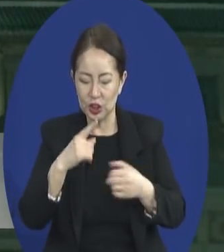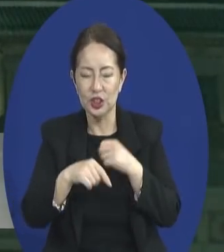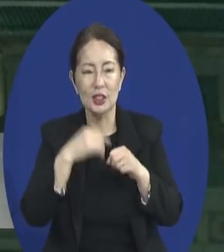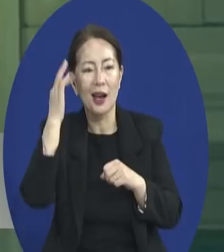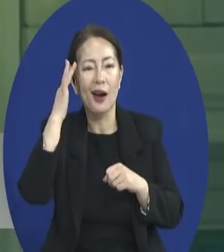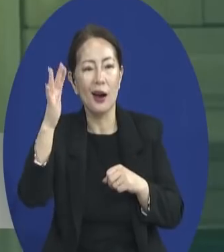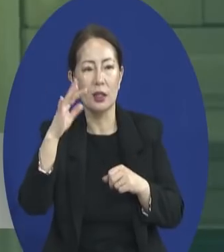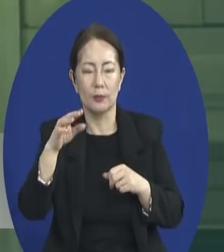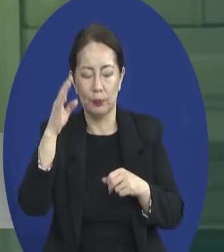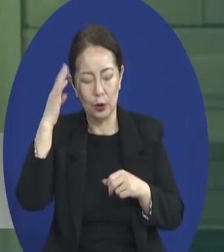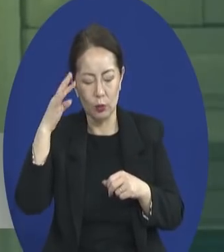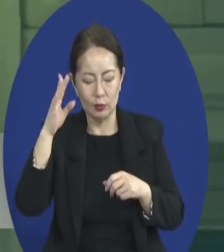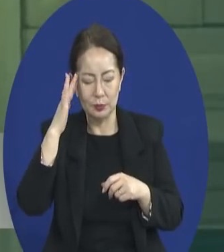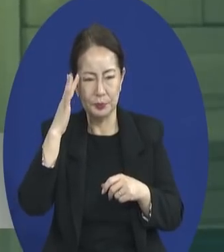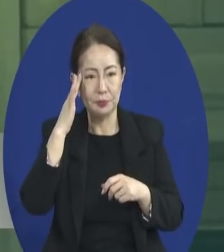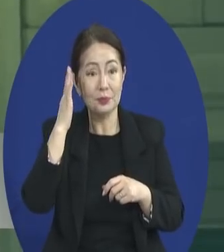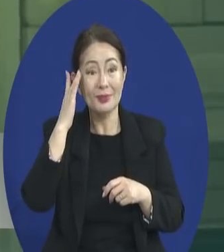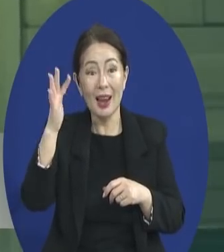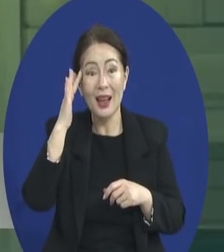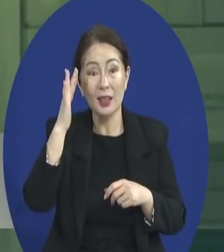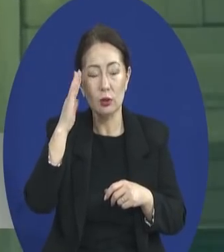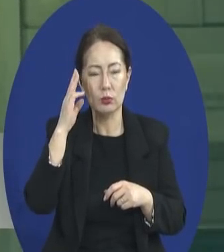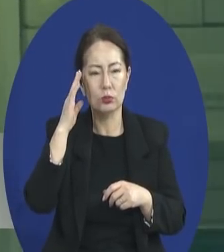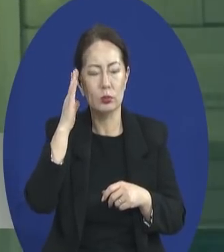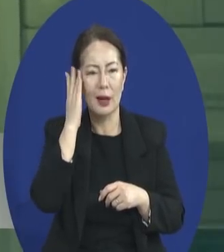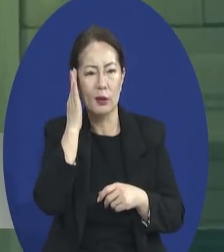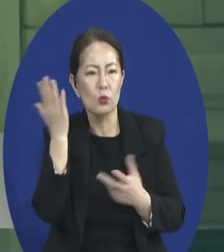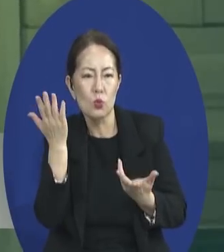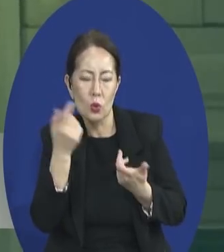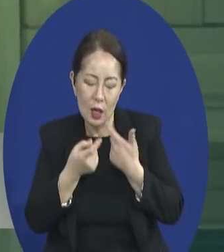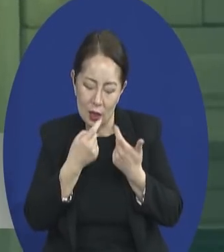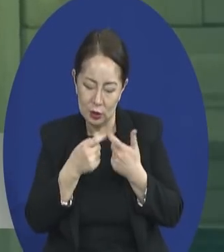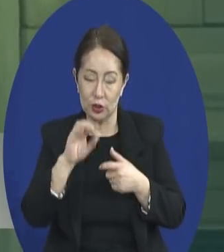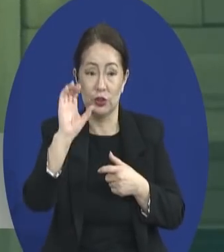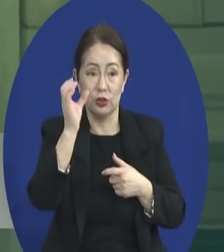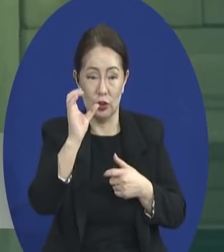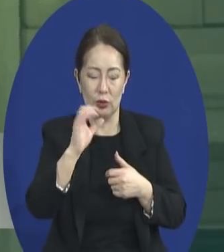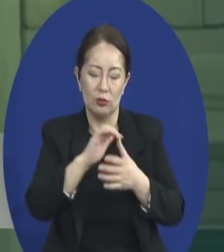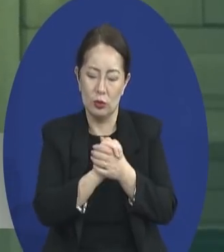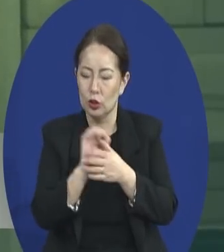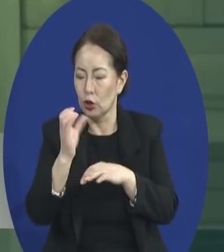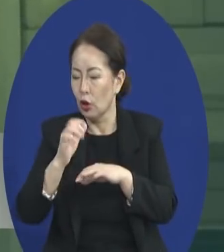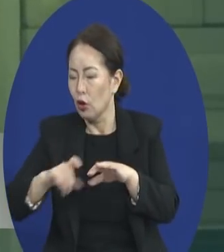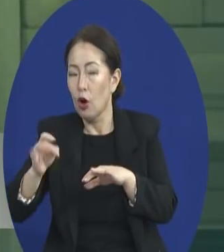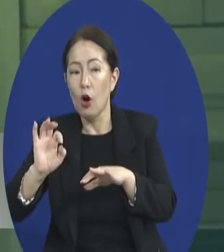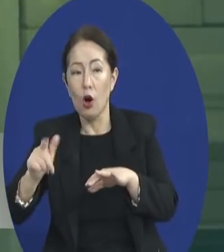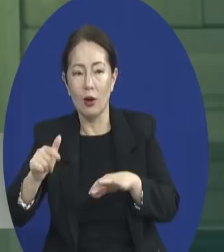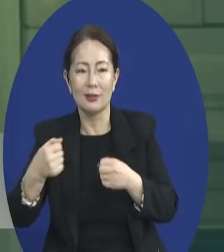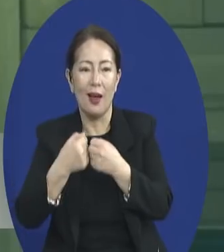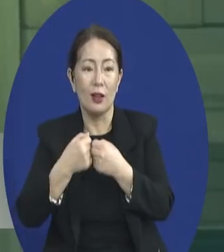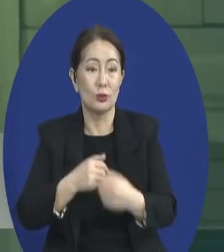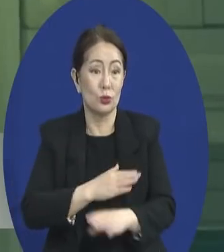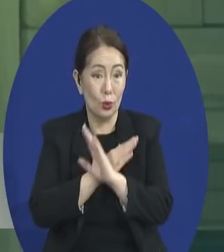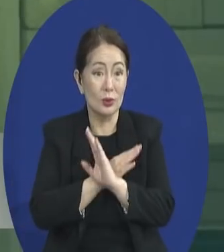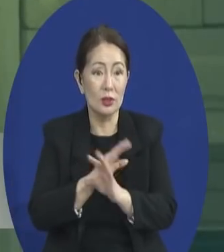бодлогыг тодорхойллоо. Тус улс Америк нэгдсэн улс болон бүгд найрамдах Солонгос улстай Солонгосын хойхт дайнд осныг тунхаглах талаар ярих